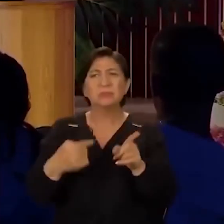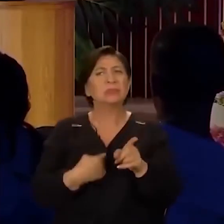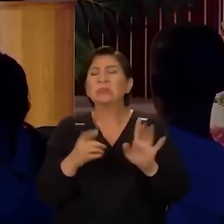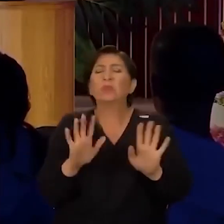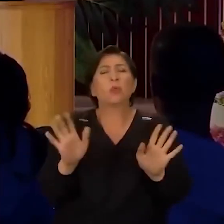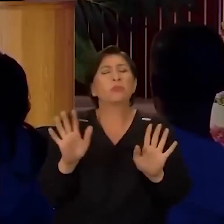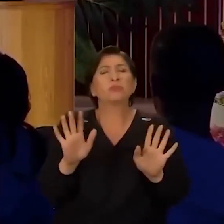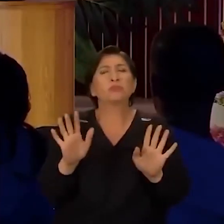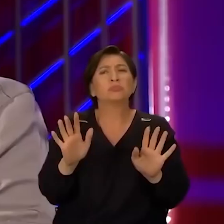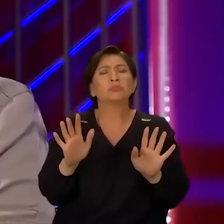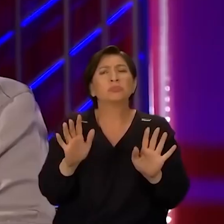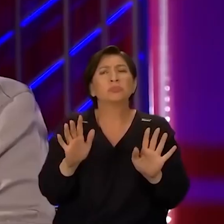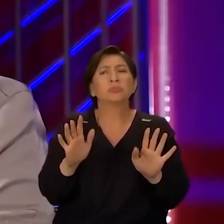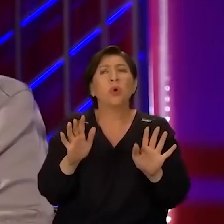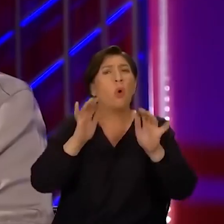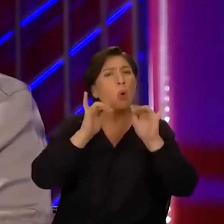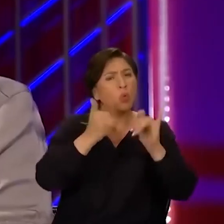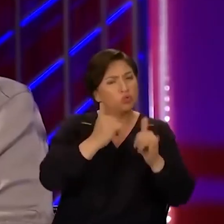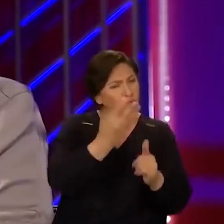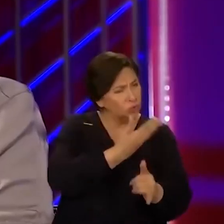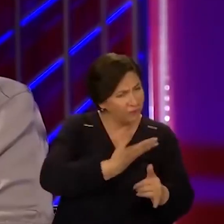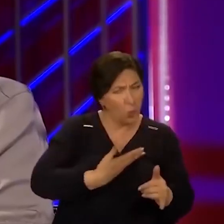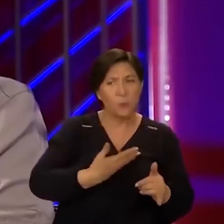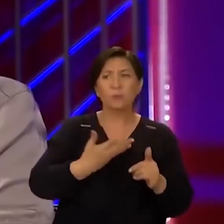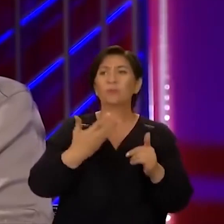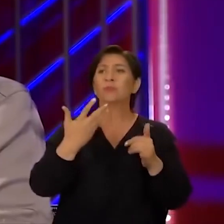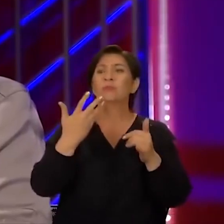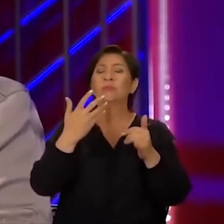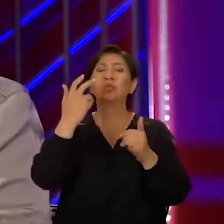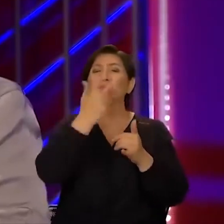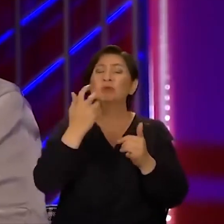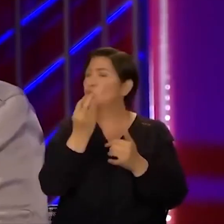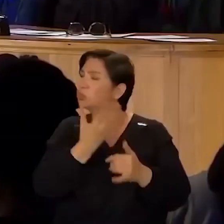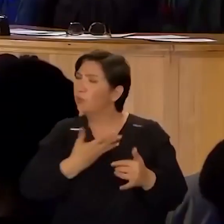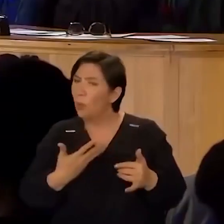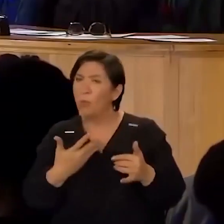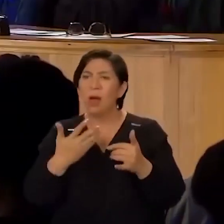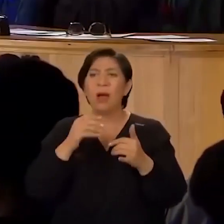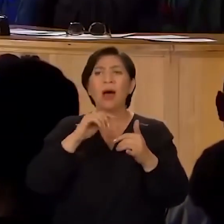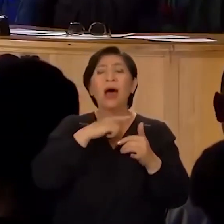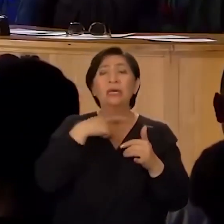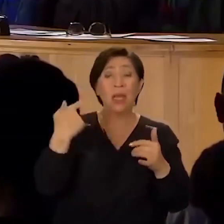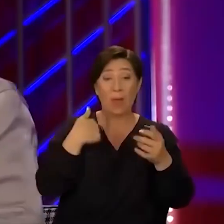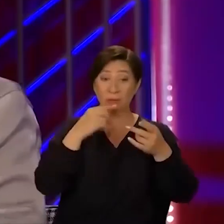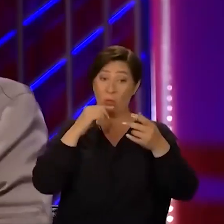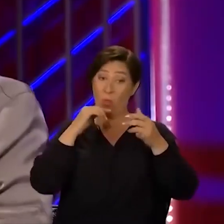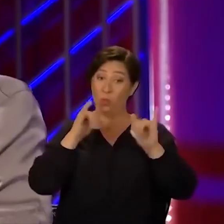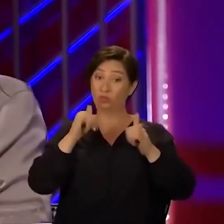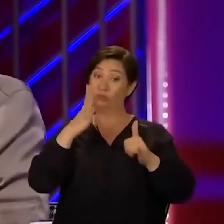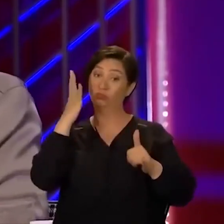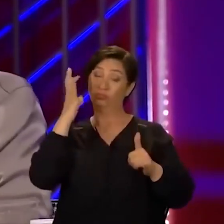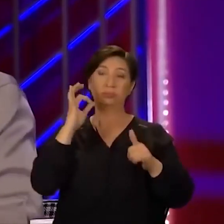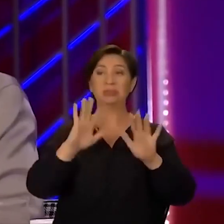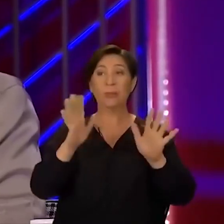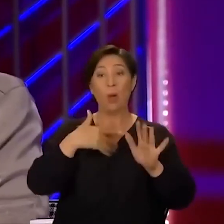hissetmiyorum oyunculuğu da çok seviyorum yani şarkıcı da çok seviyorum Aslında ben oyuncuyum demiyorum